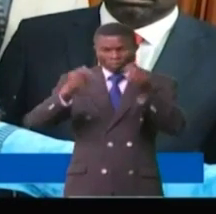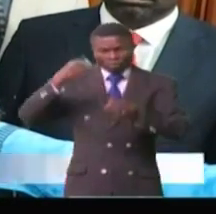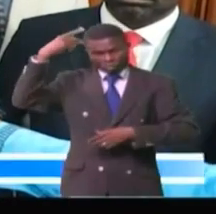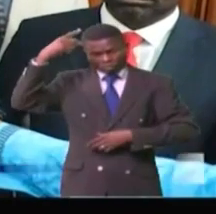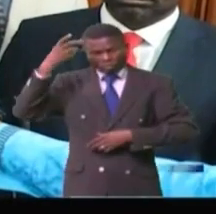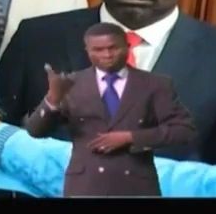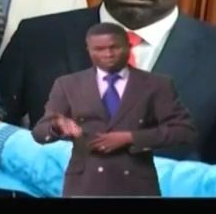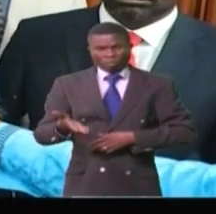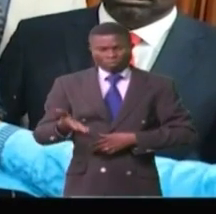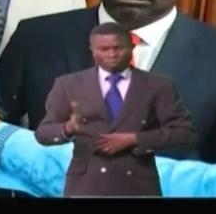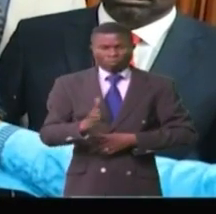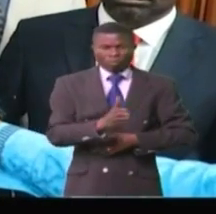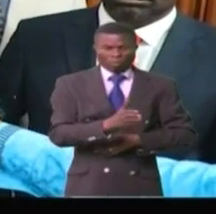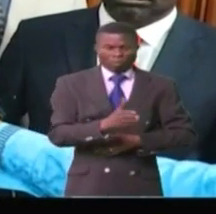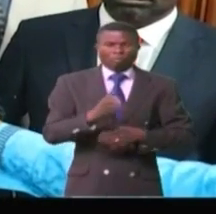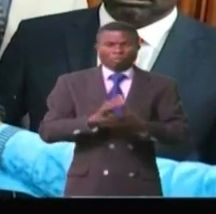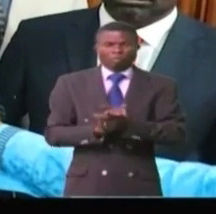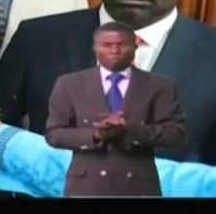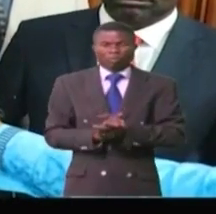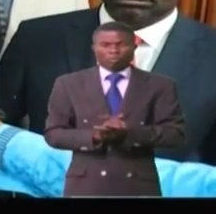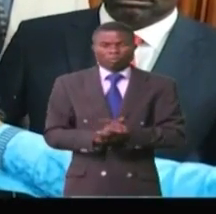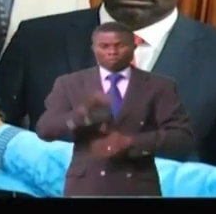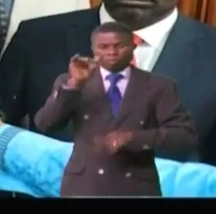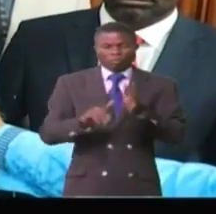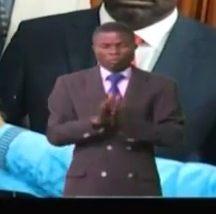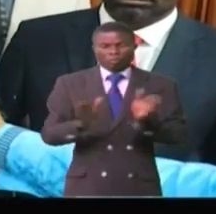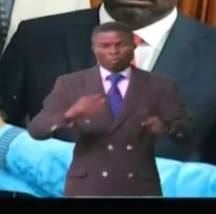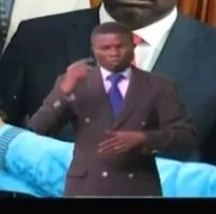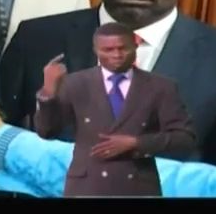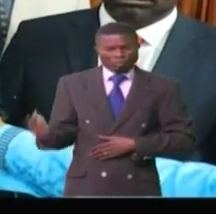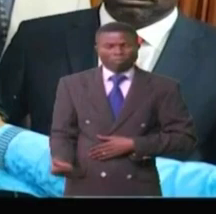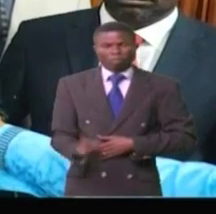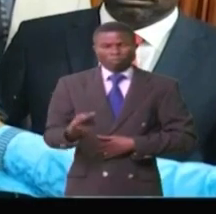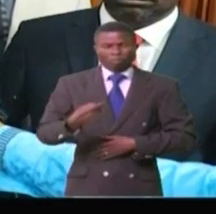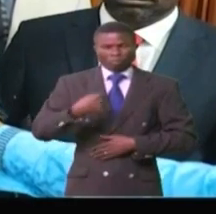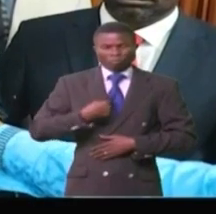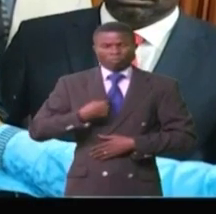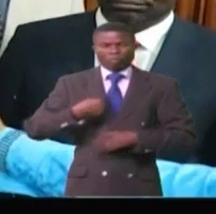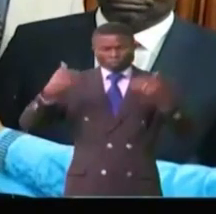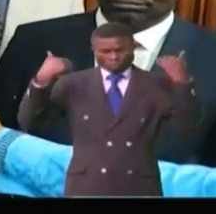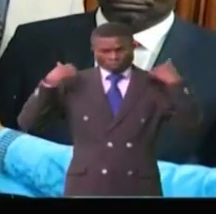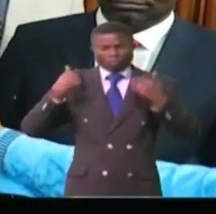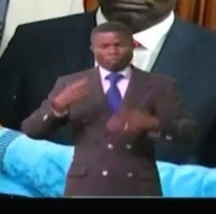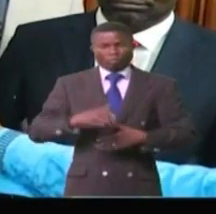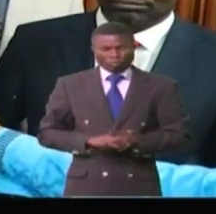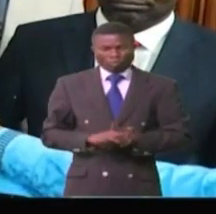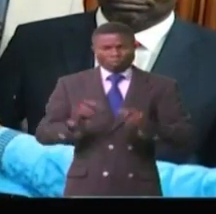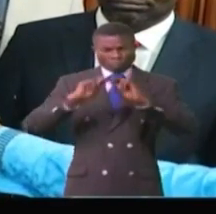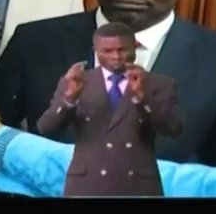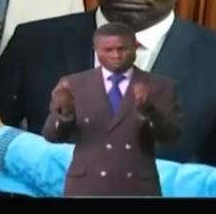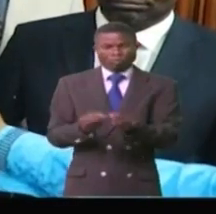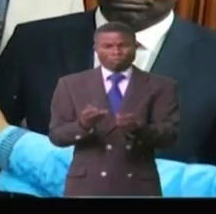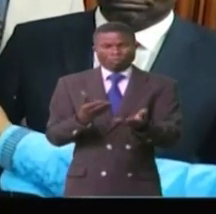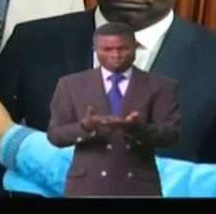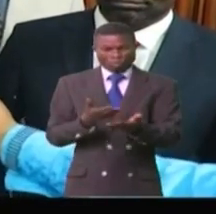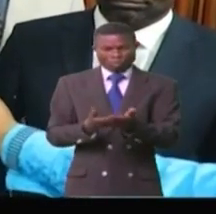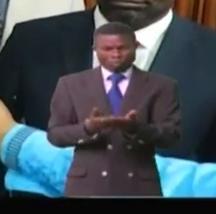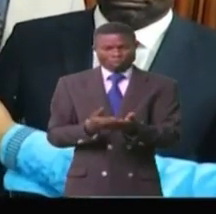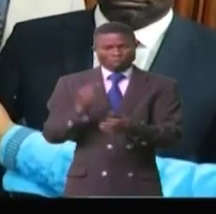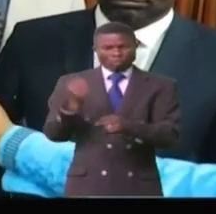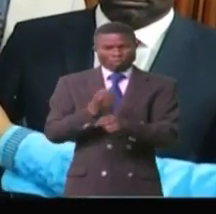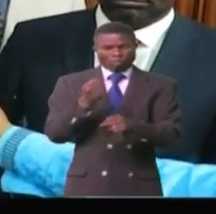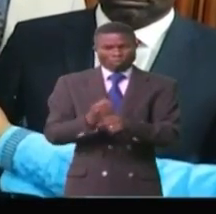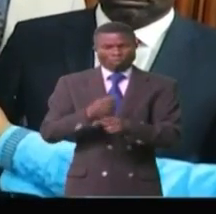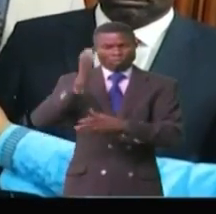regroupements politiques. Et le secrétariat permanent que j'ai l'honneur de diriger est une structure plutôt qui est au service